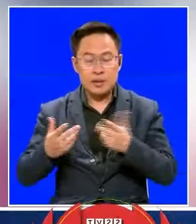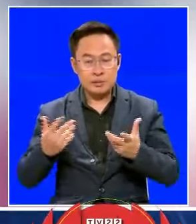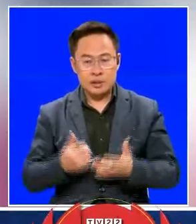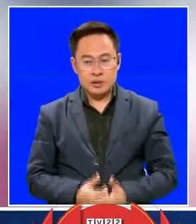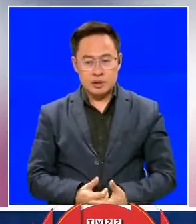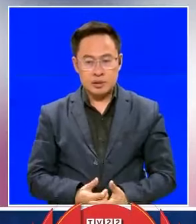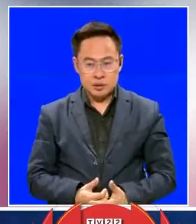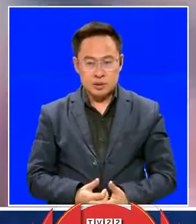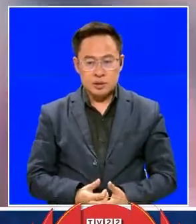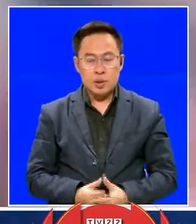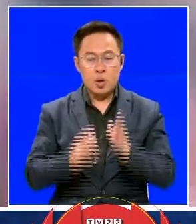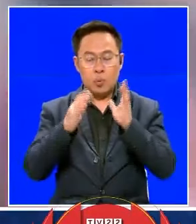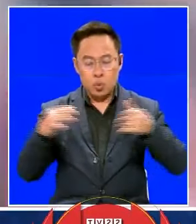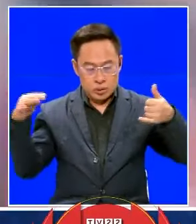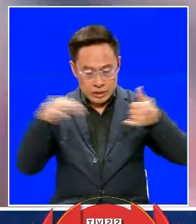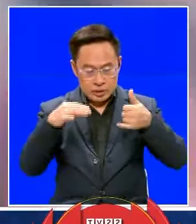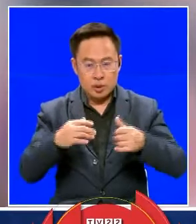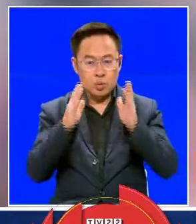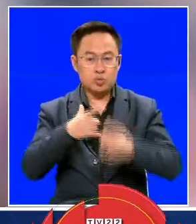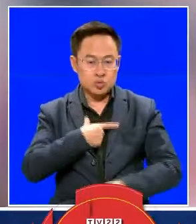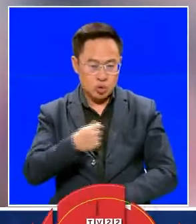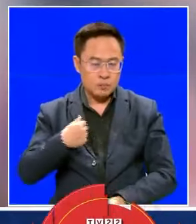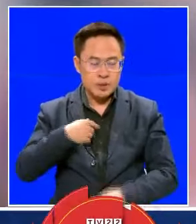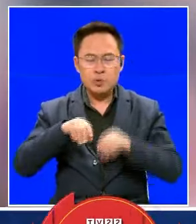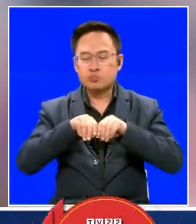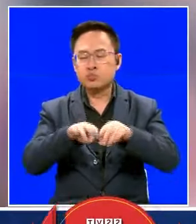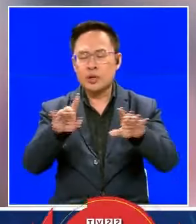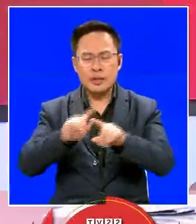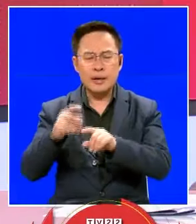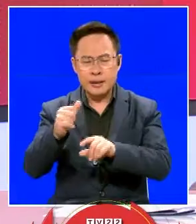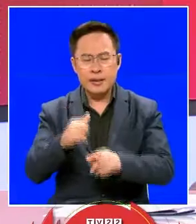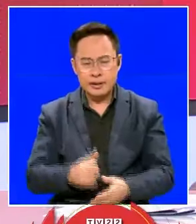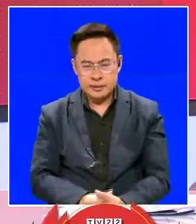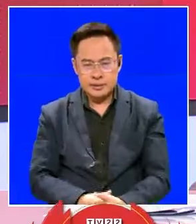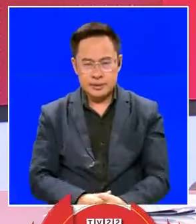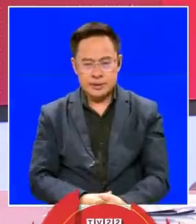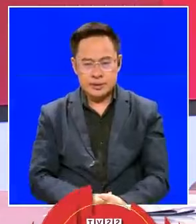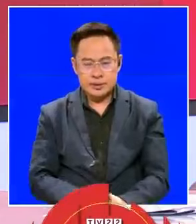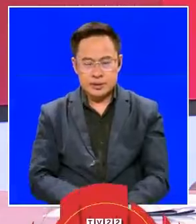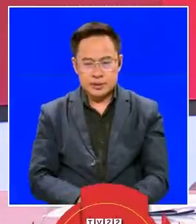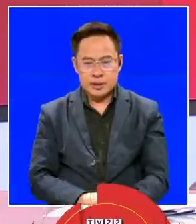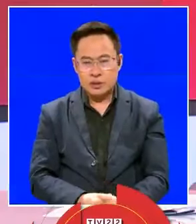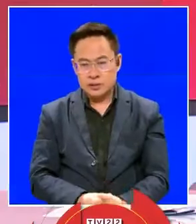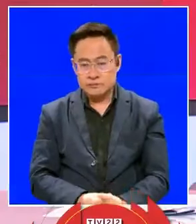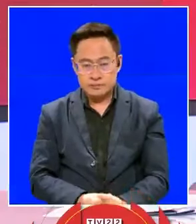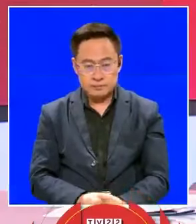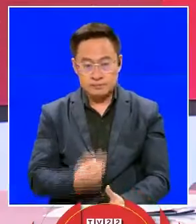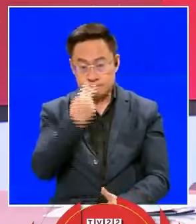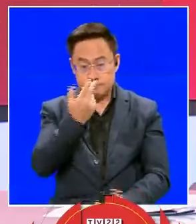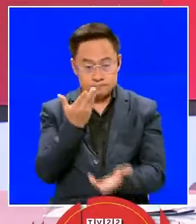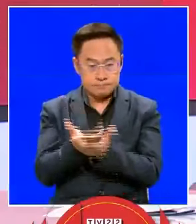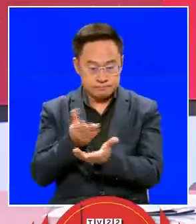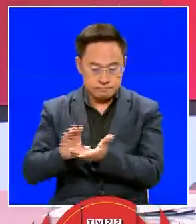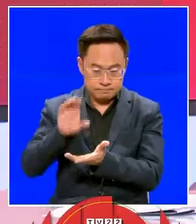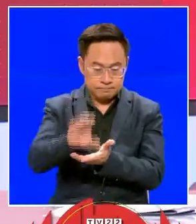เออยังไงคนได้เห็นน่ะมันต้องมีคนชอบอยู่แล้วล่ะจริงค่ะไปอีกด้านนึงท่านผู้ชมครับเตรียมจะของงบกลางปี